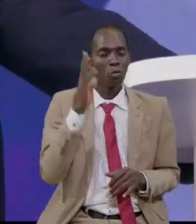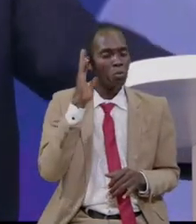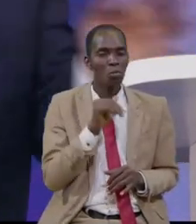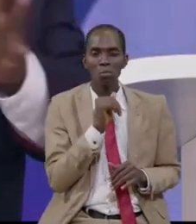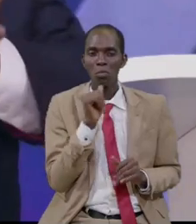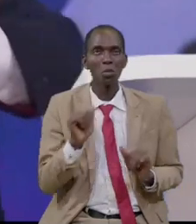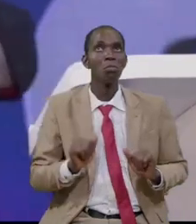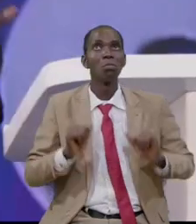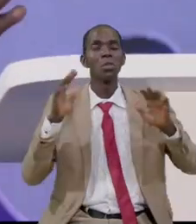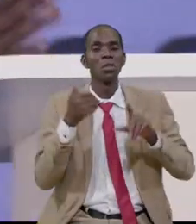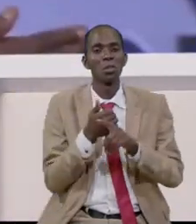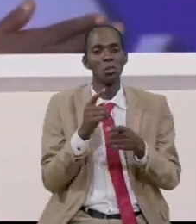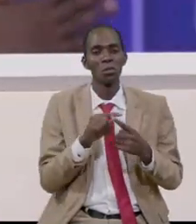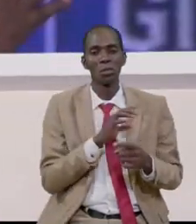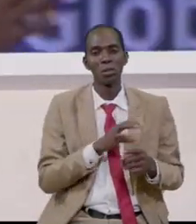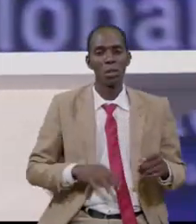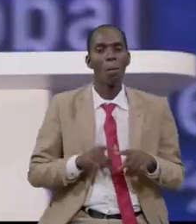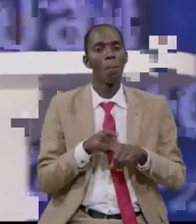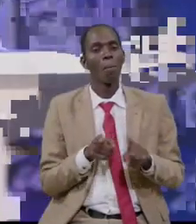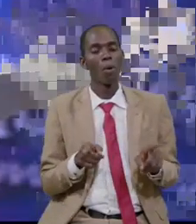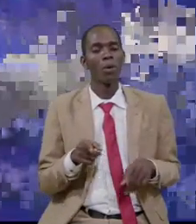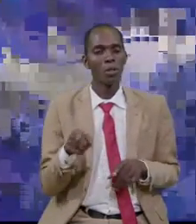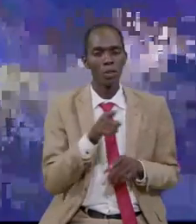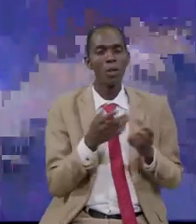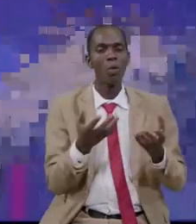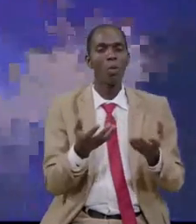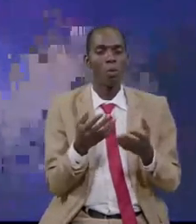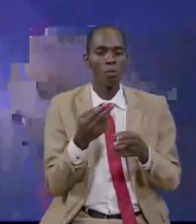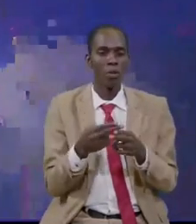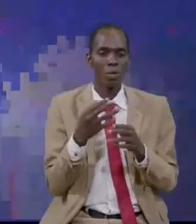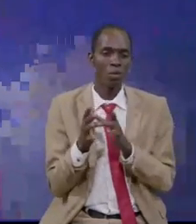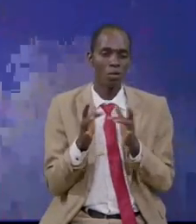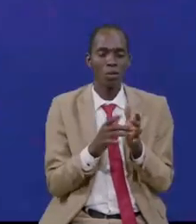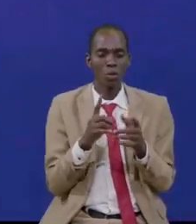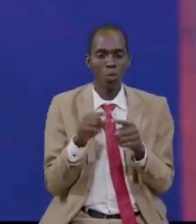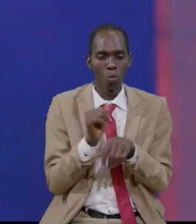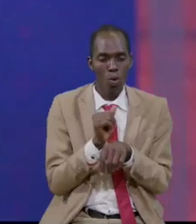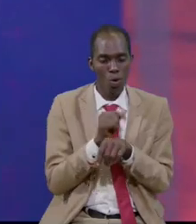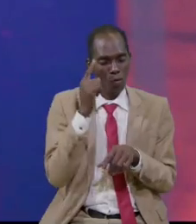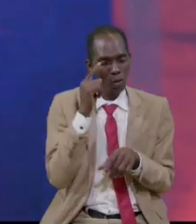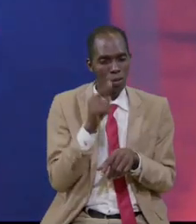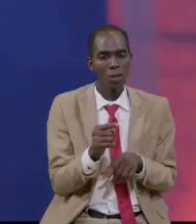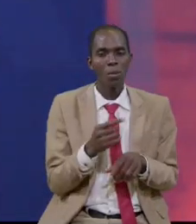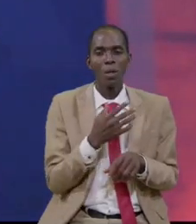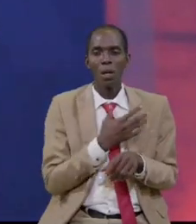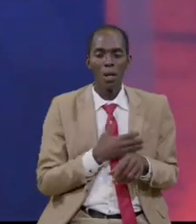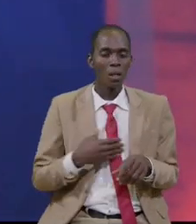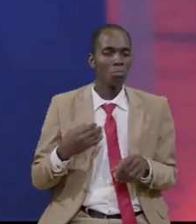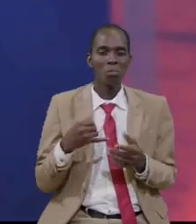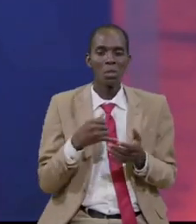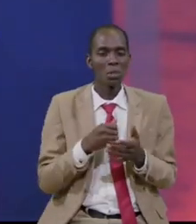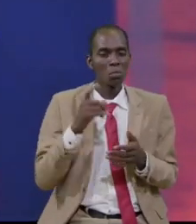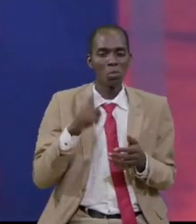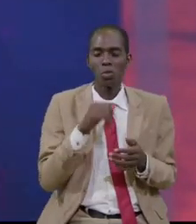Christ. Ils veulent que le nom de Christ marche pour eux. Et que tout fléchit devant eux. Ça ne marche pas comme ça. C'est